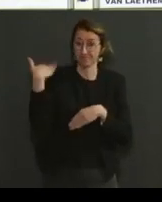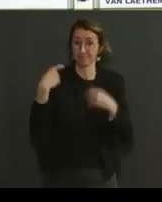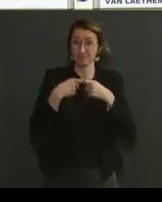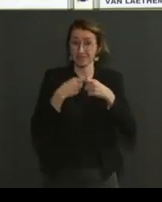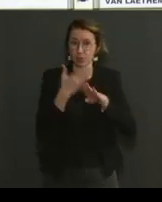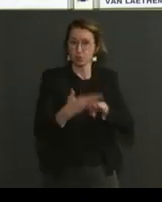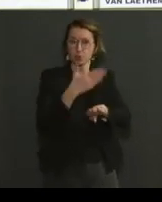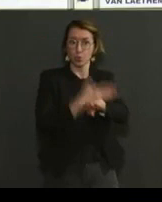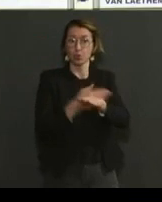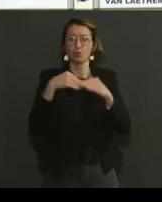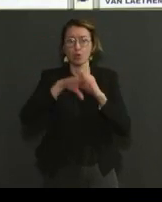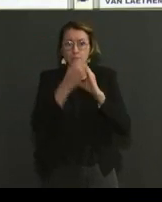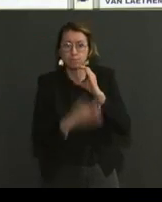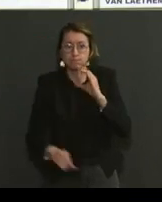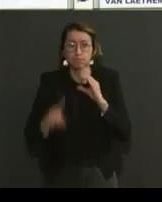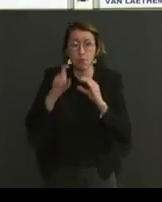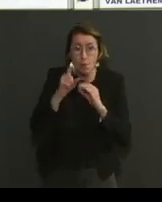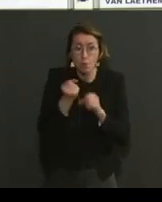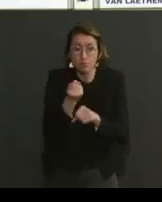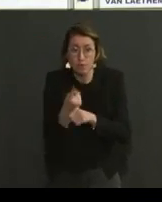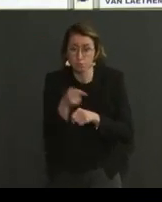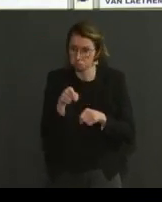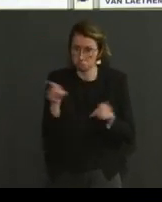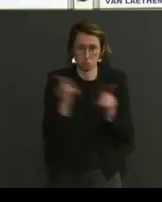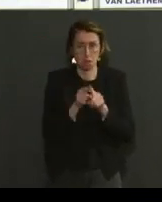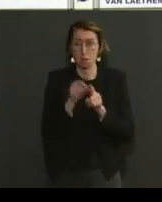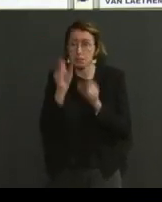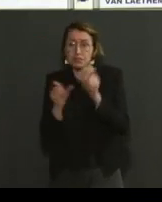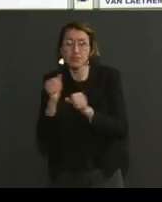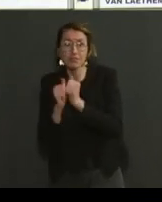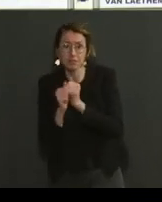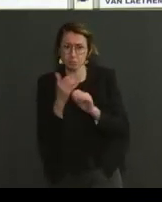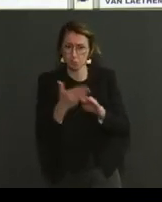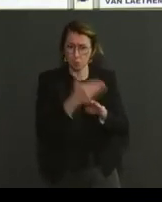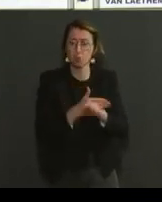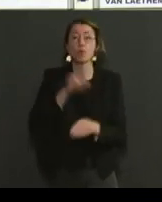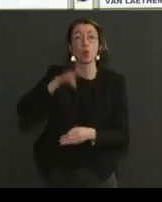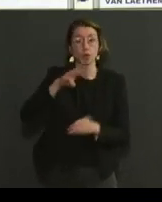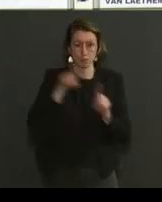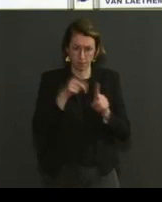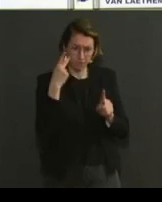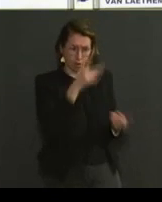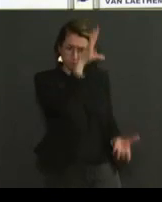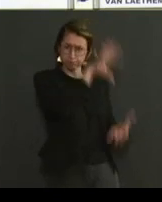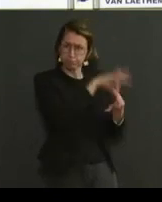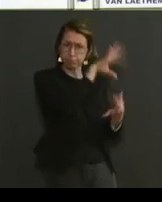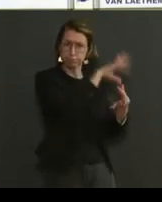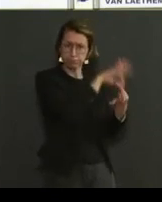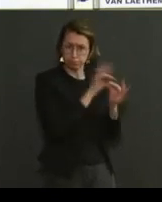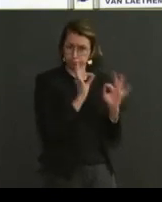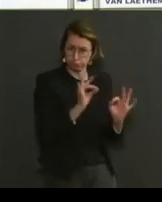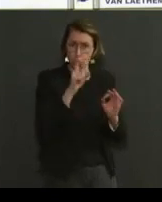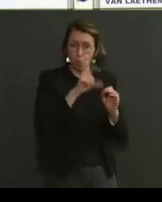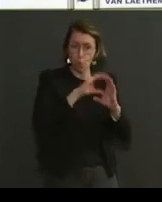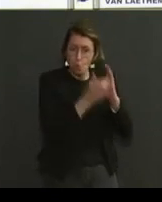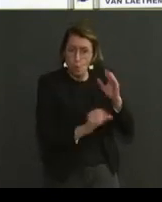globalement, si on regarde les résultats pour la Wallonie, on a aussi un bon parallélisme entre les courbes dans les eaux usées et le nombre de